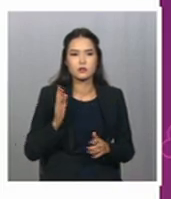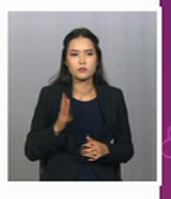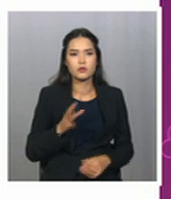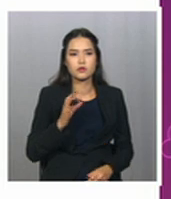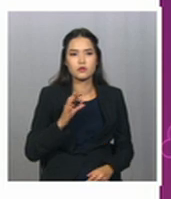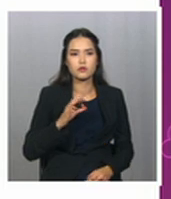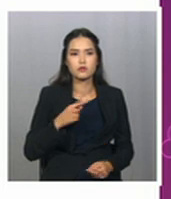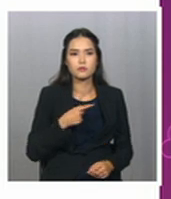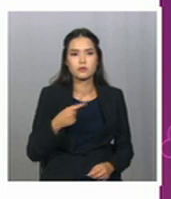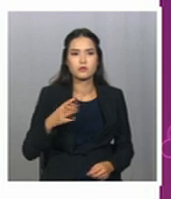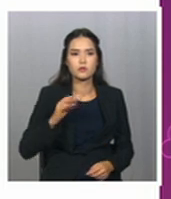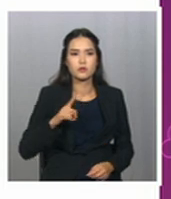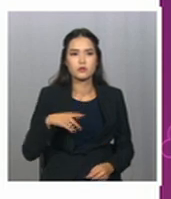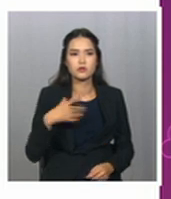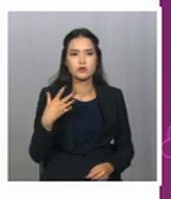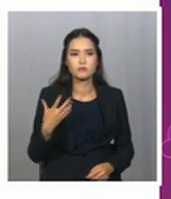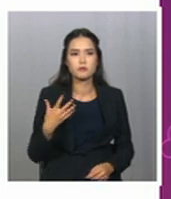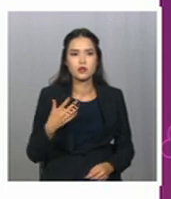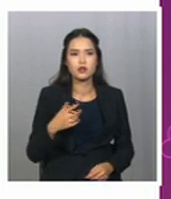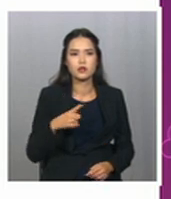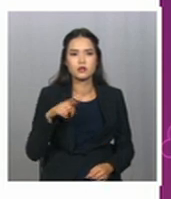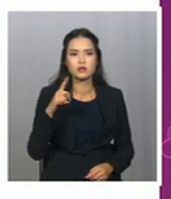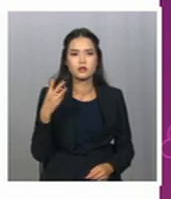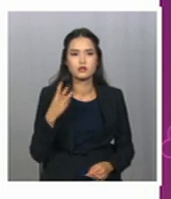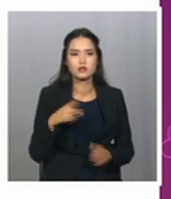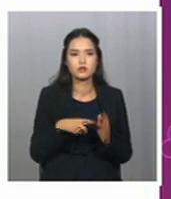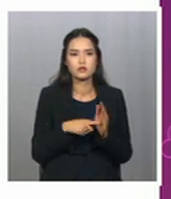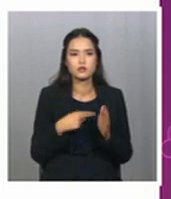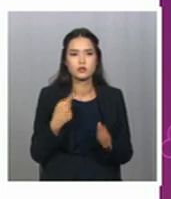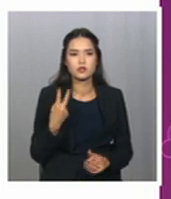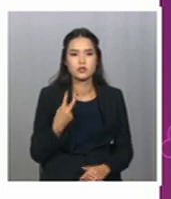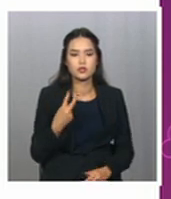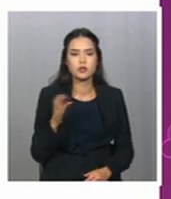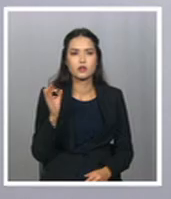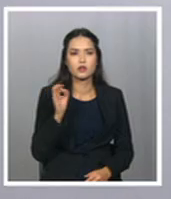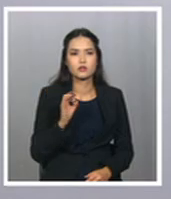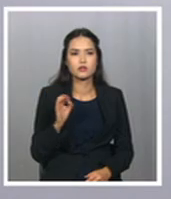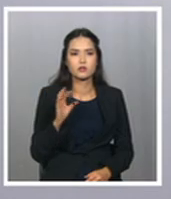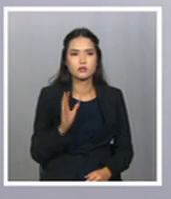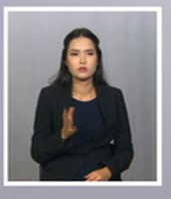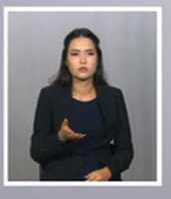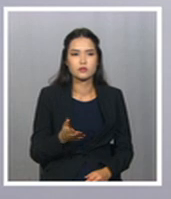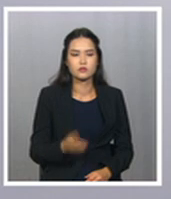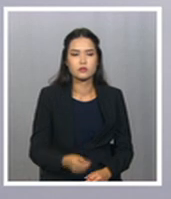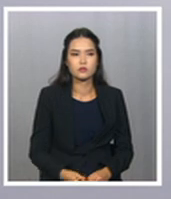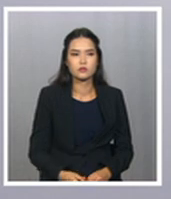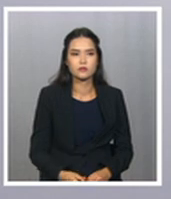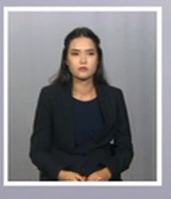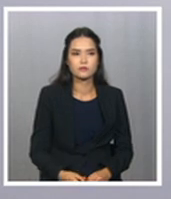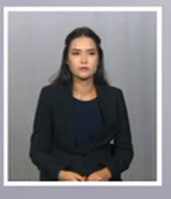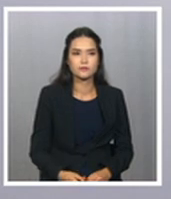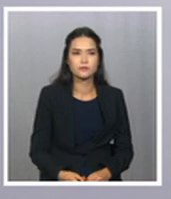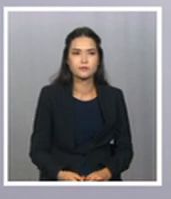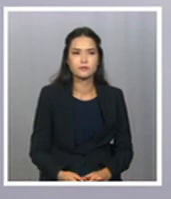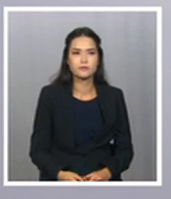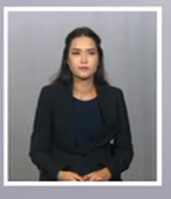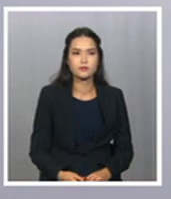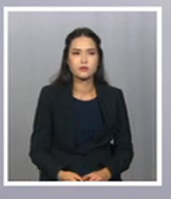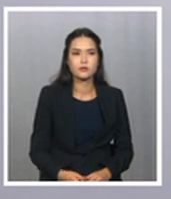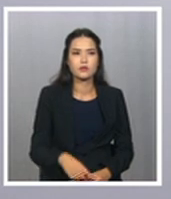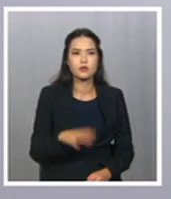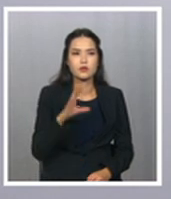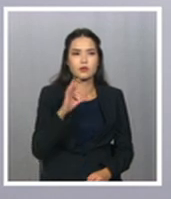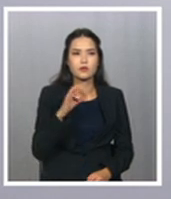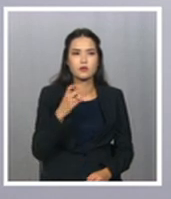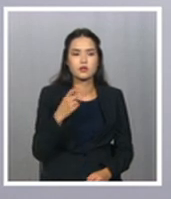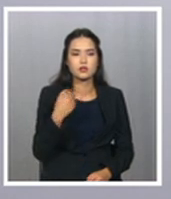F нүктесінің абсциссасы бұл минус 0,5-ке тең болады. Ал енді O Y-ге перпендикуляр түсіреміз